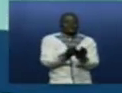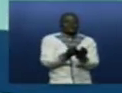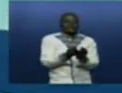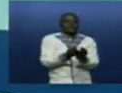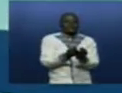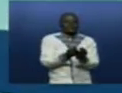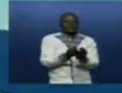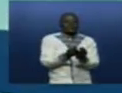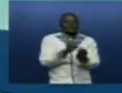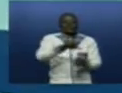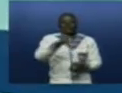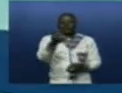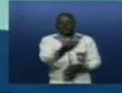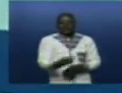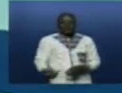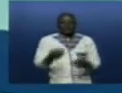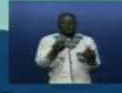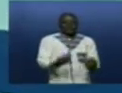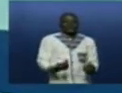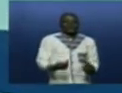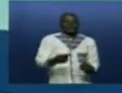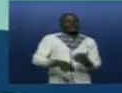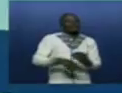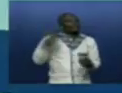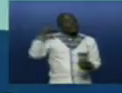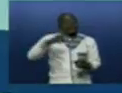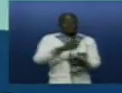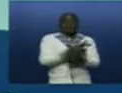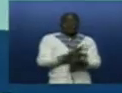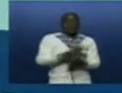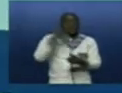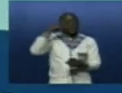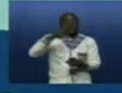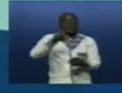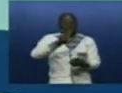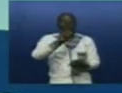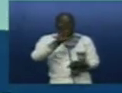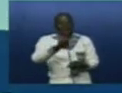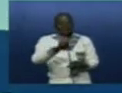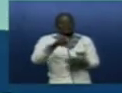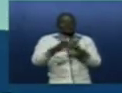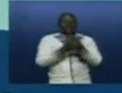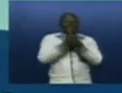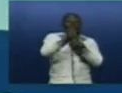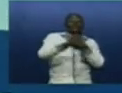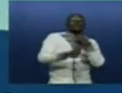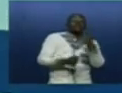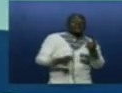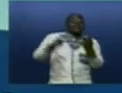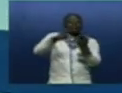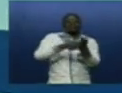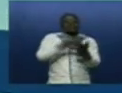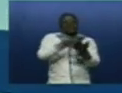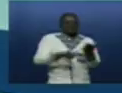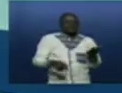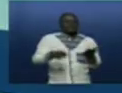Toute autre chose à présent, il faut sauver le lac Bam en péril. Des experts prédisent la disparition du lac dans les